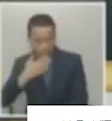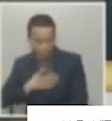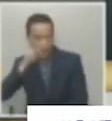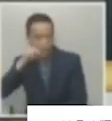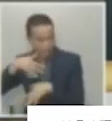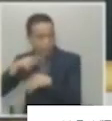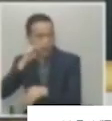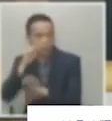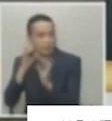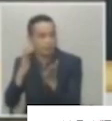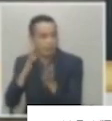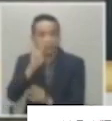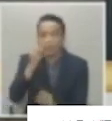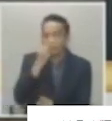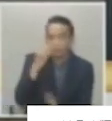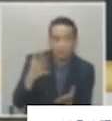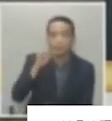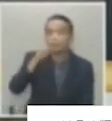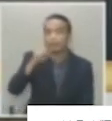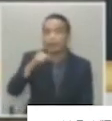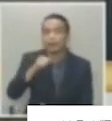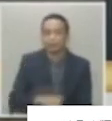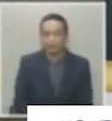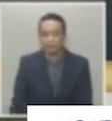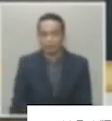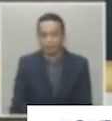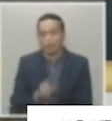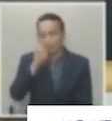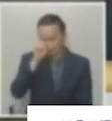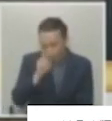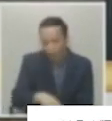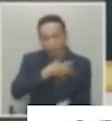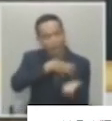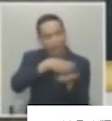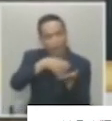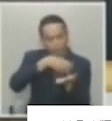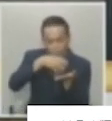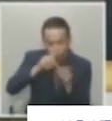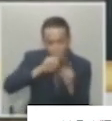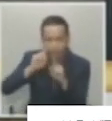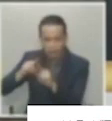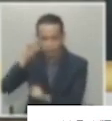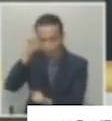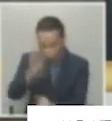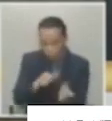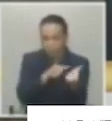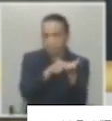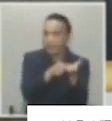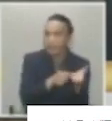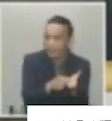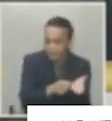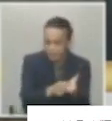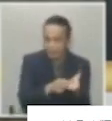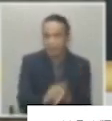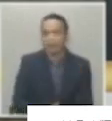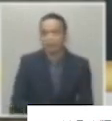ำใช้ใช่ไหมที่ผมพูดทั้งหมดเนี่ยเหล่านี้มันต้องปฏิรูปในหนังสือที่เรามีสิ่งนี้ฝากไว้ว่าการกระจายอำนาจคราวหน้